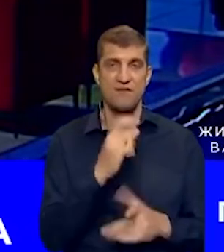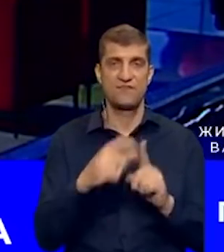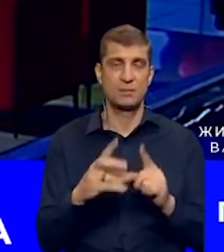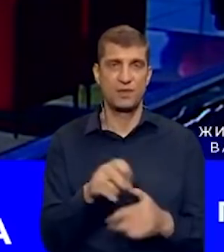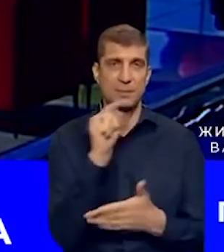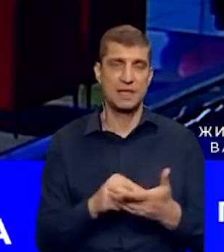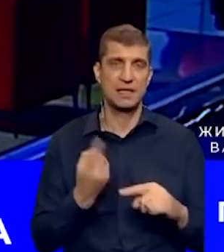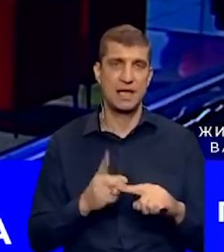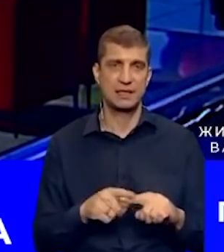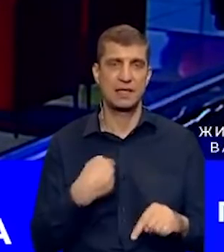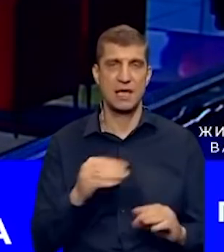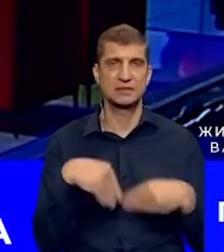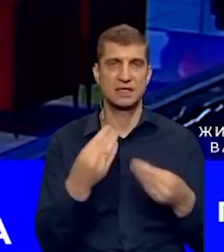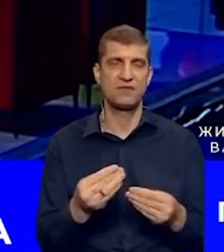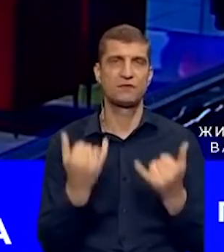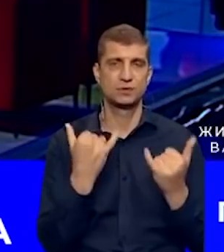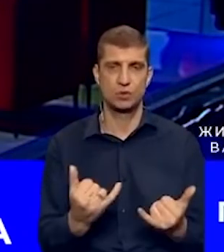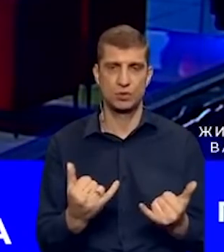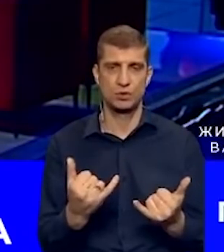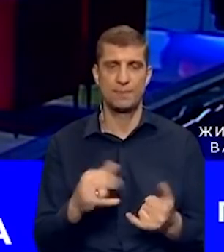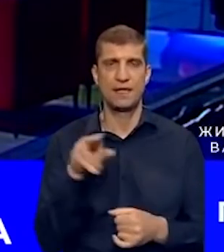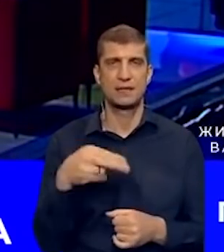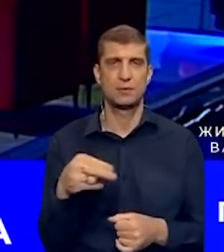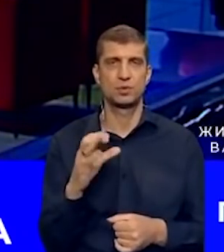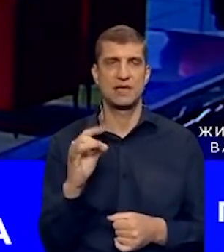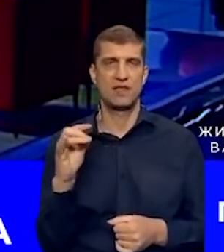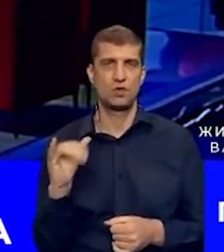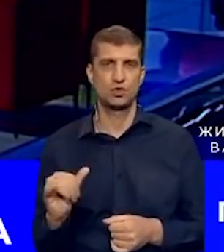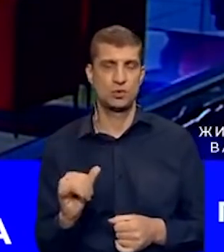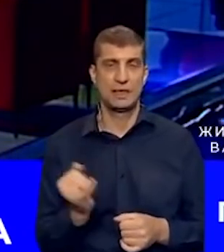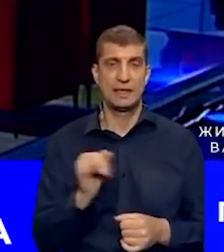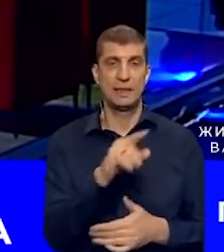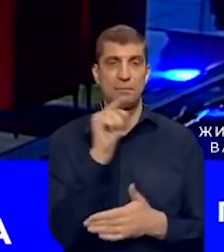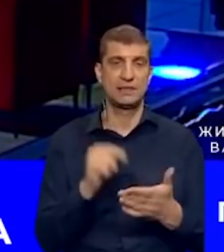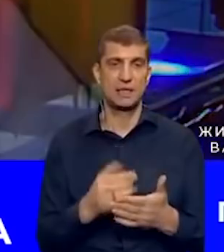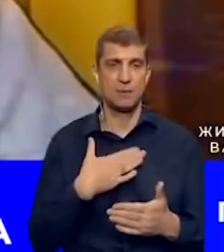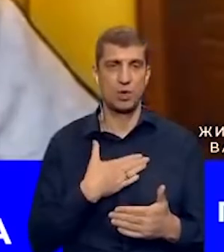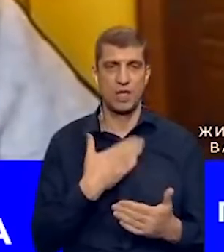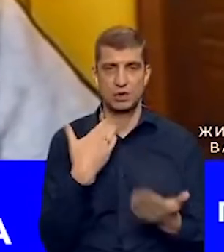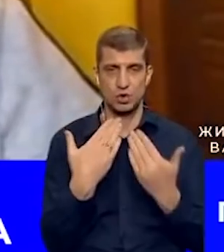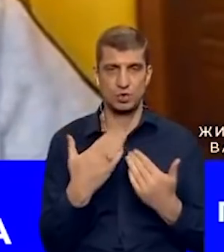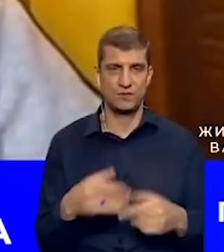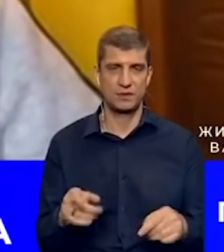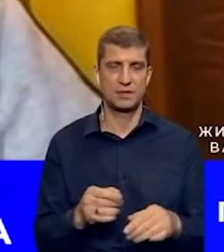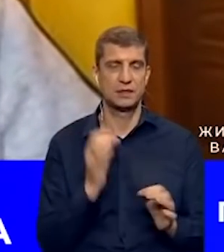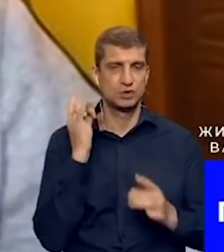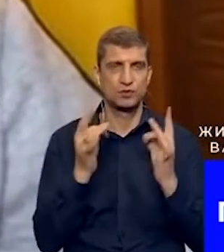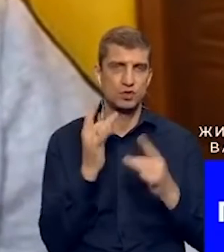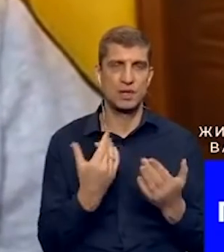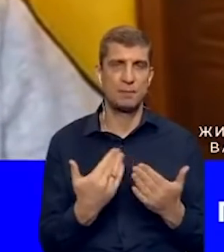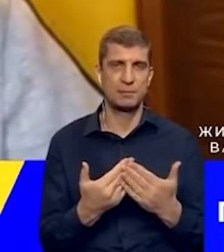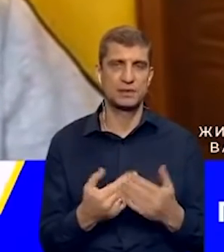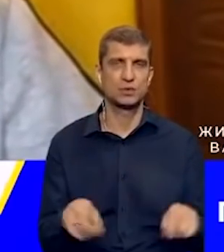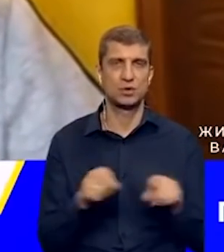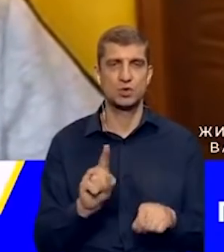на питання, які я задавав сьогодні Дмитру Сергійовичу. І питання моє стосувалось так, звучало приблизно так,